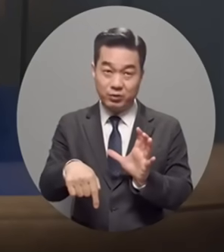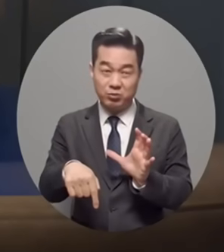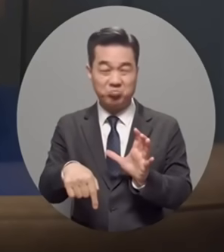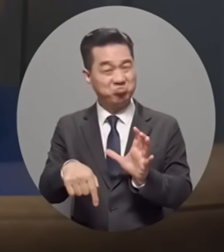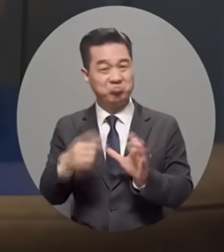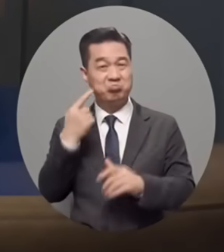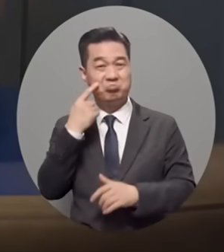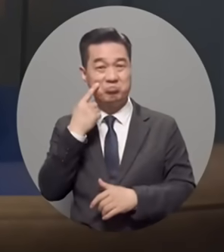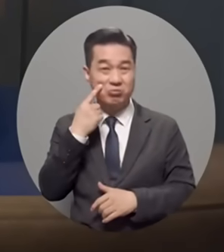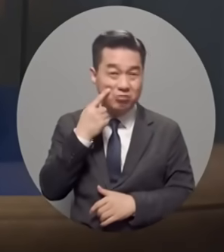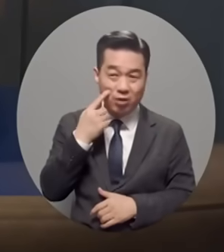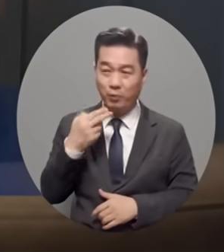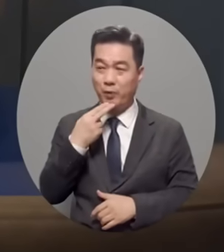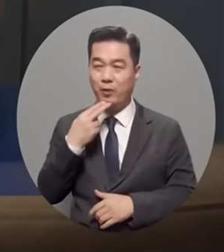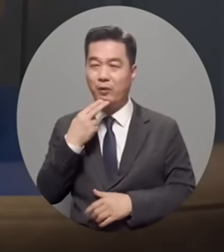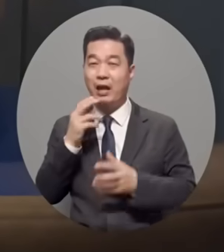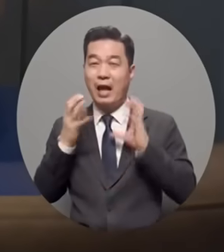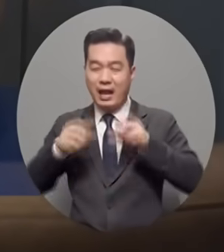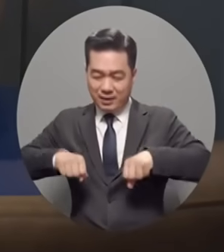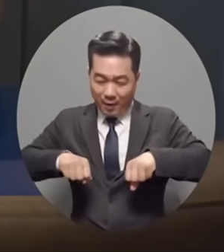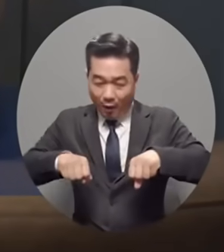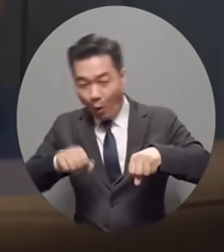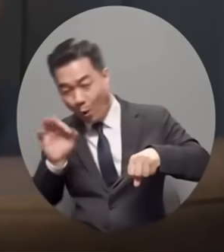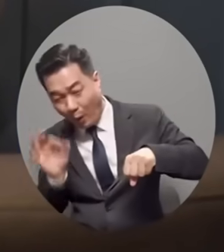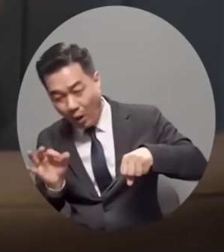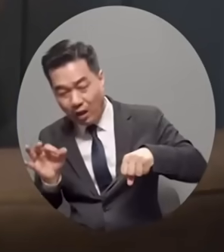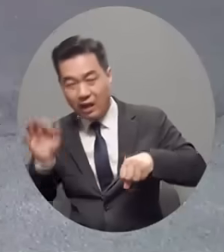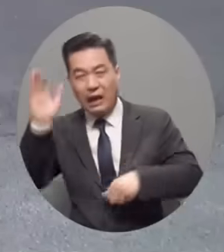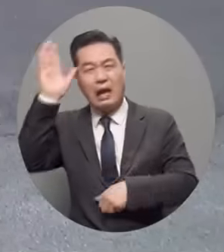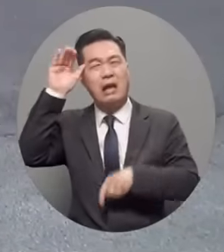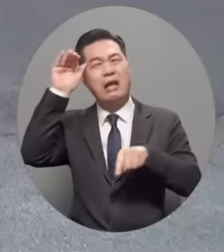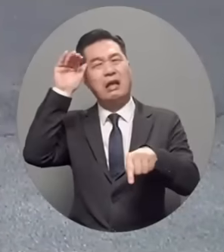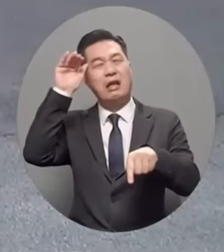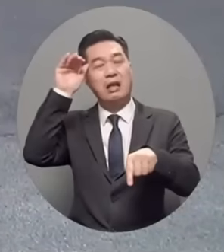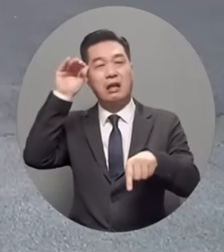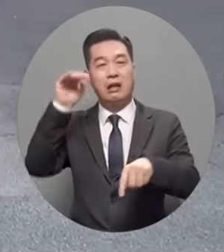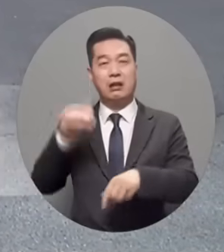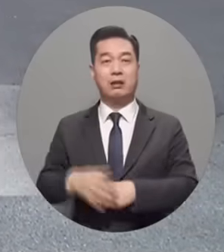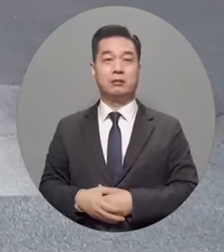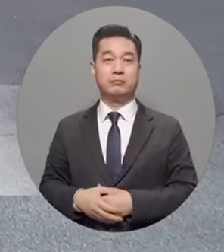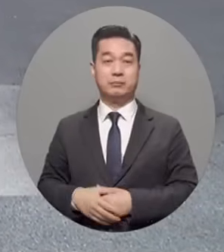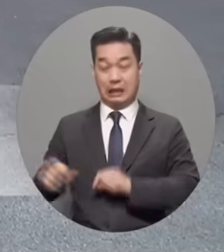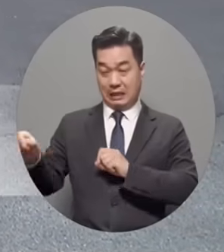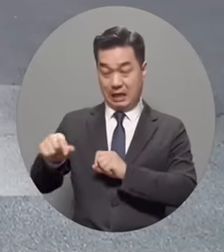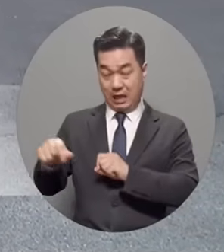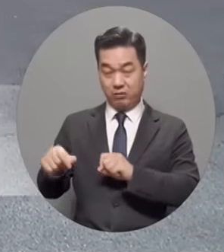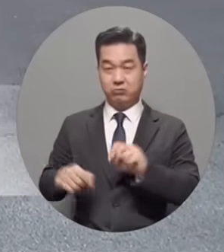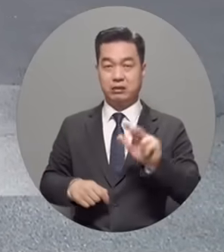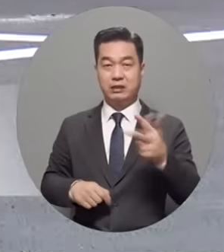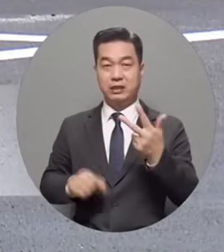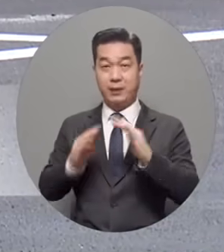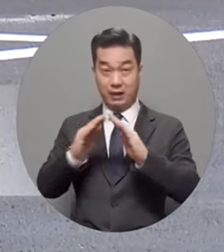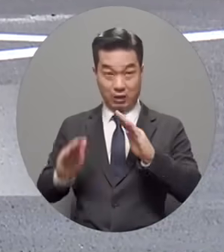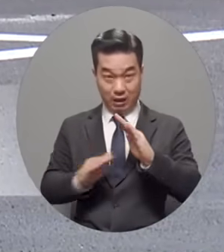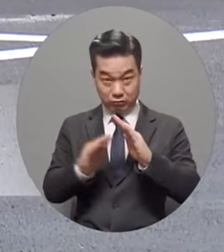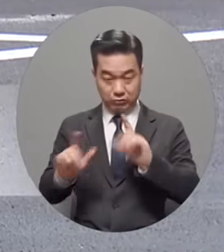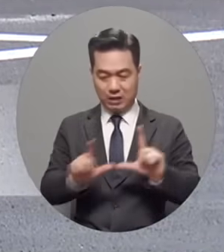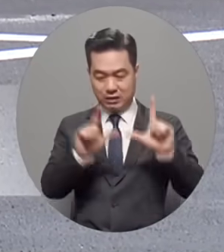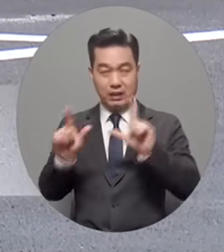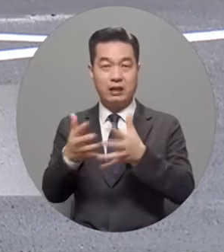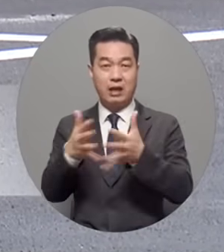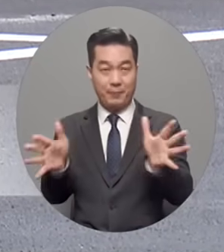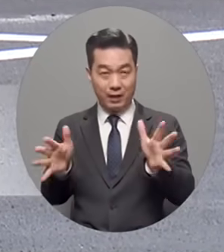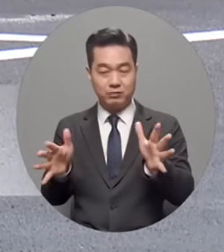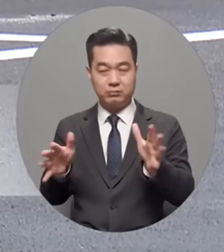없고 앵가하고 유모차 보면 강아지가 들어있고. 인근의 700여 세대 아파트도 두 달 전 주민 투표를